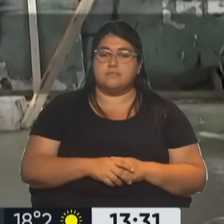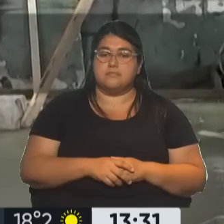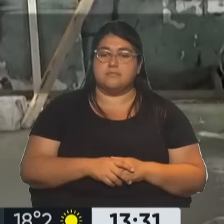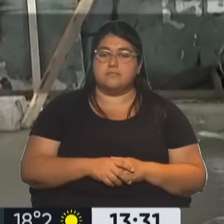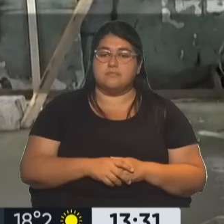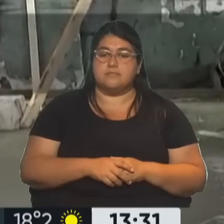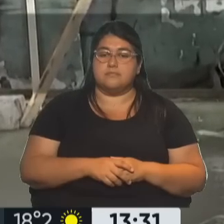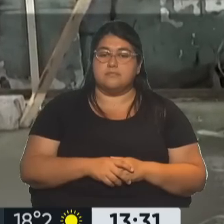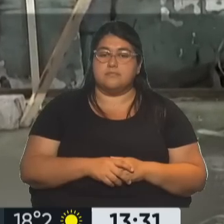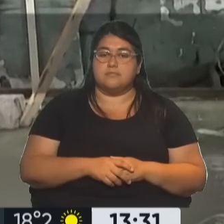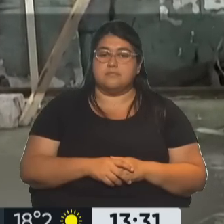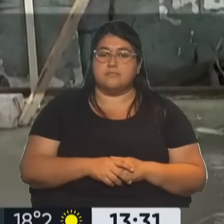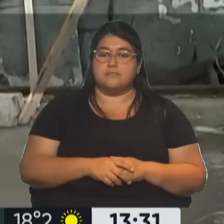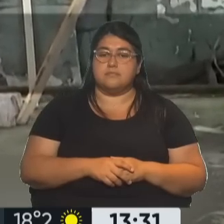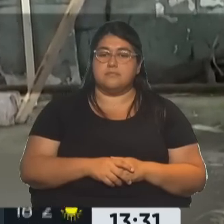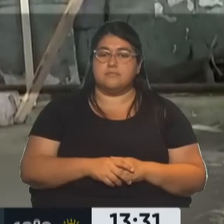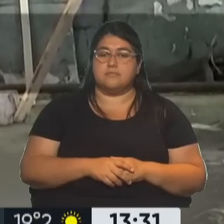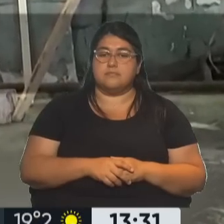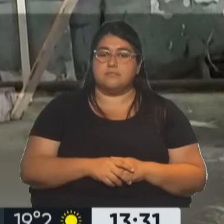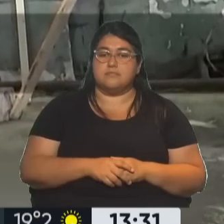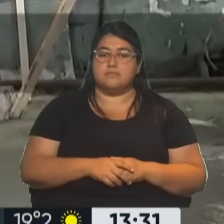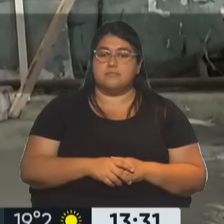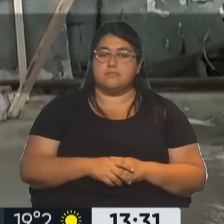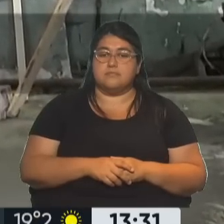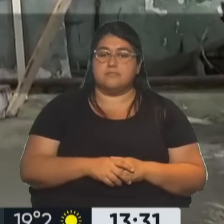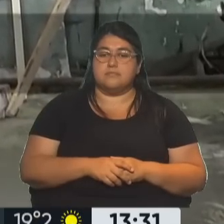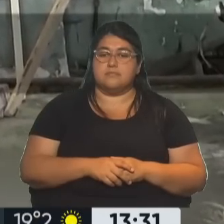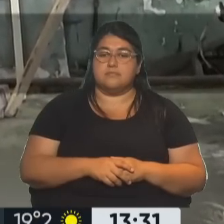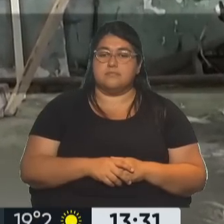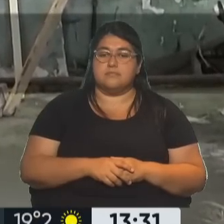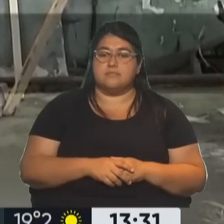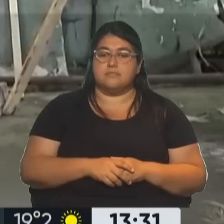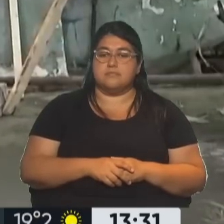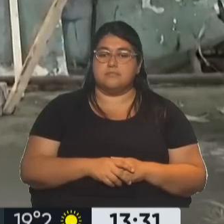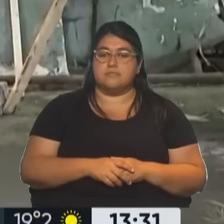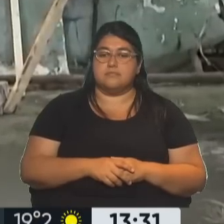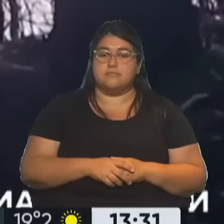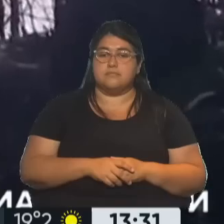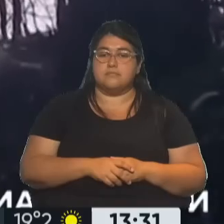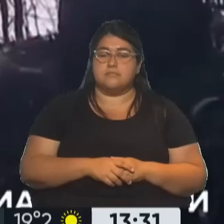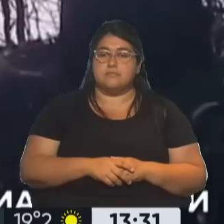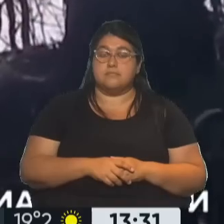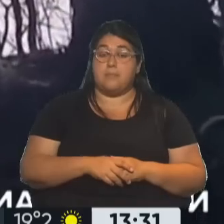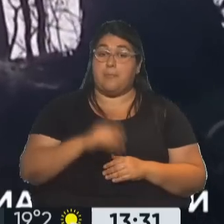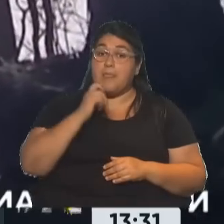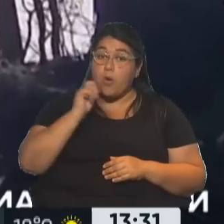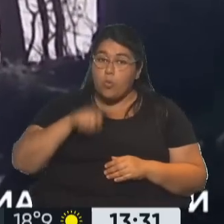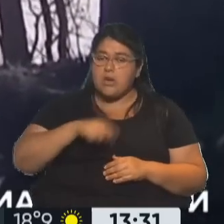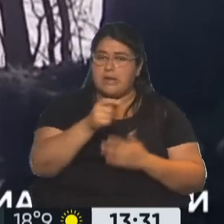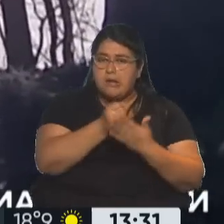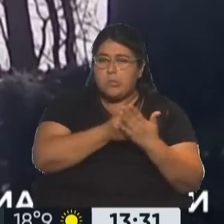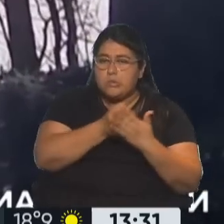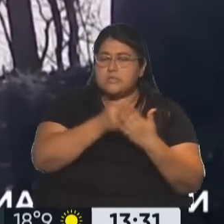около 40-50 тысяч человек. Противник подкидывает каждый день новые резервы. En Ucrania luchan,